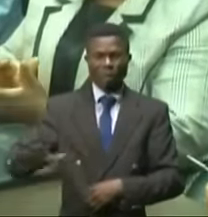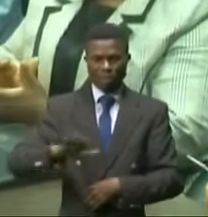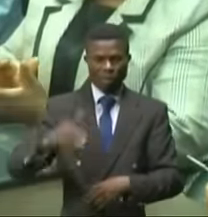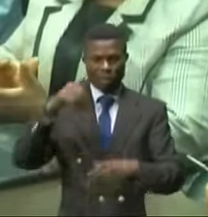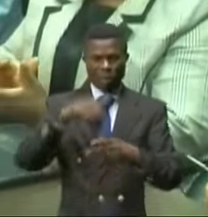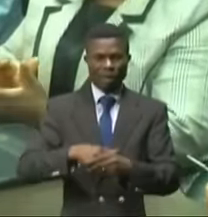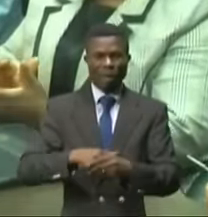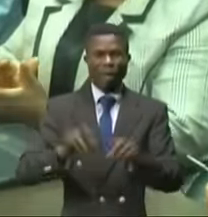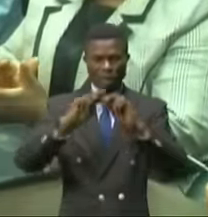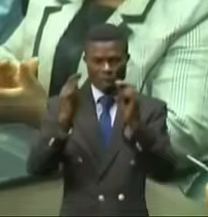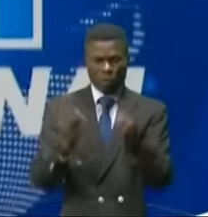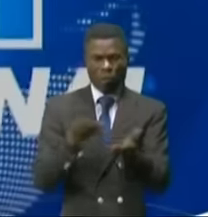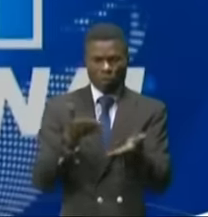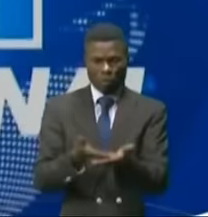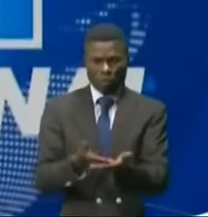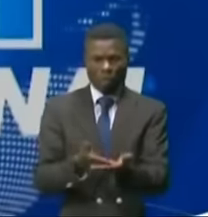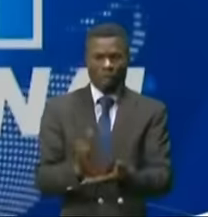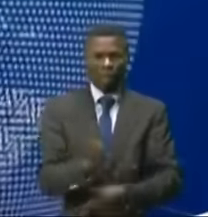compte l'organisation.